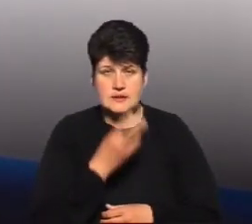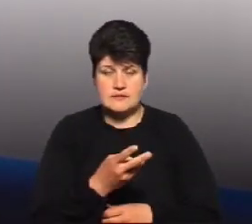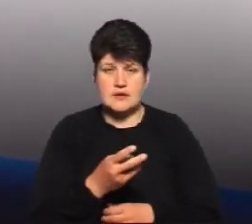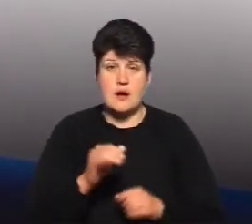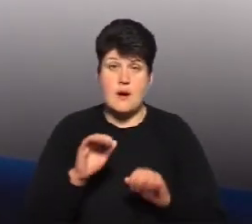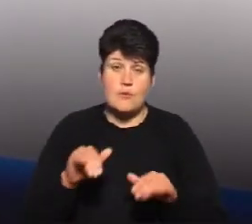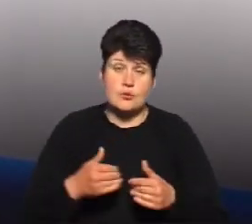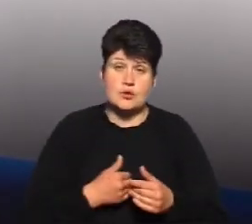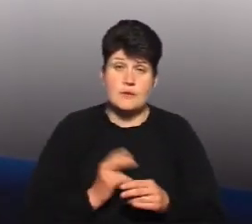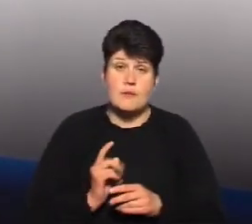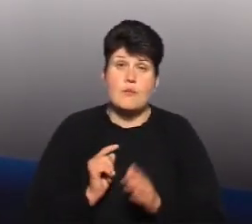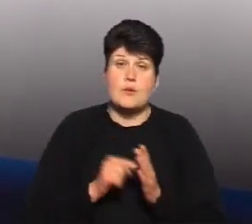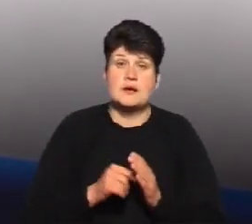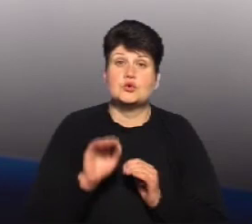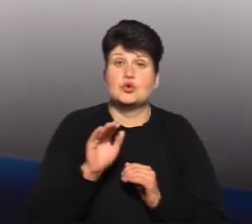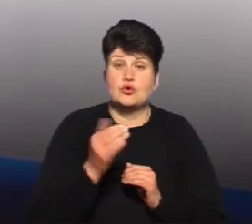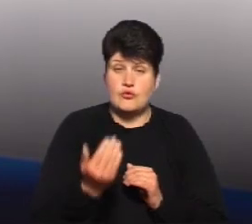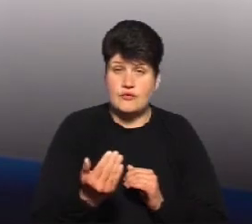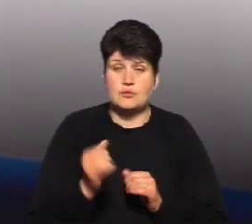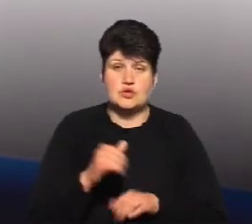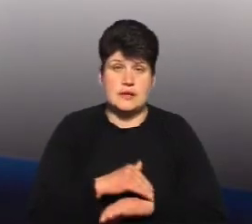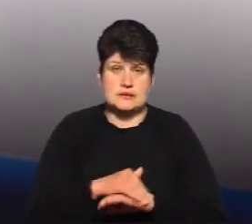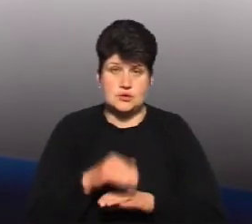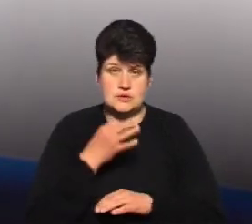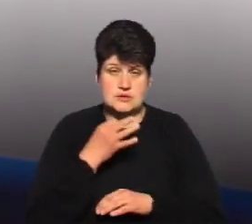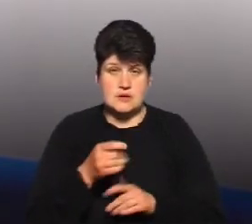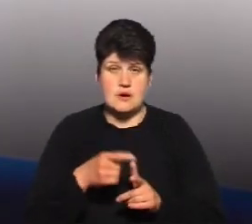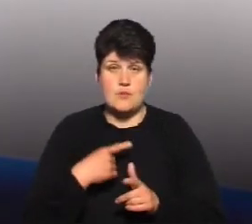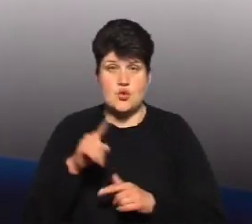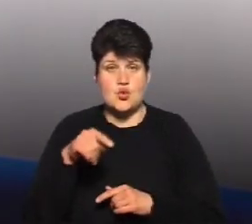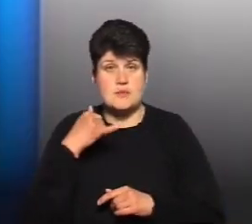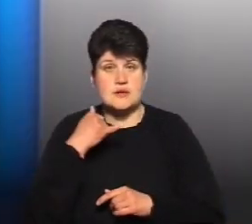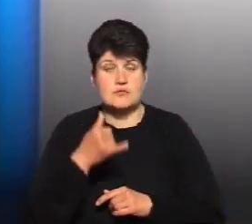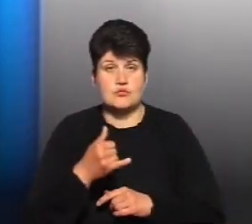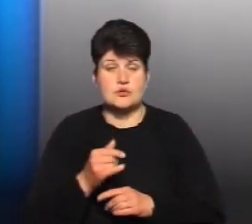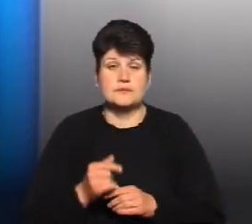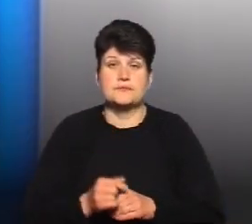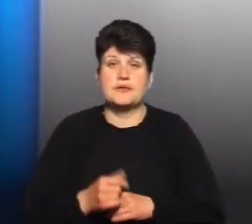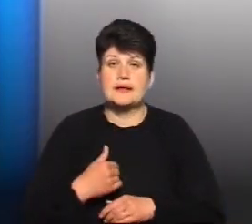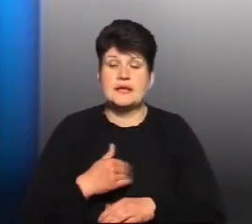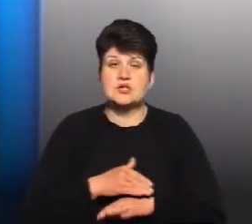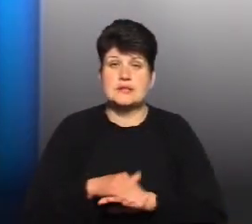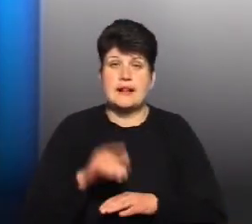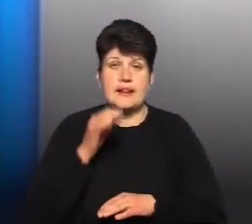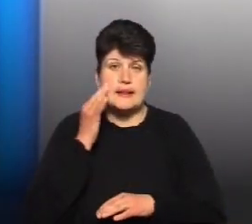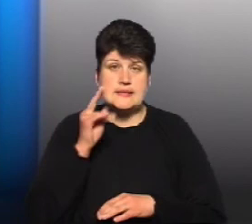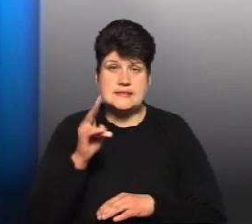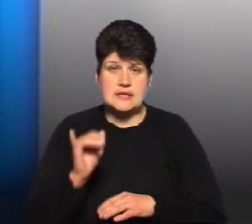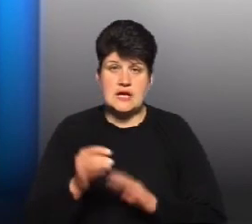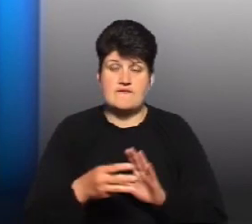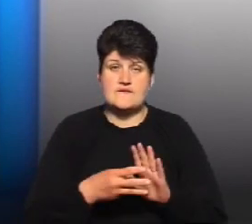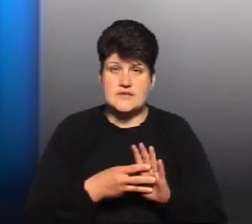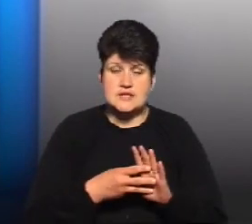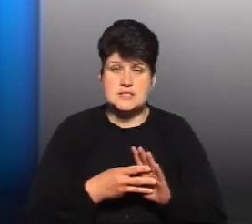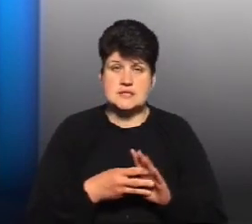би до вас потрапити, можливо, адресу нам скажете або от номер телефону, як до вас можна прийти? Наша адреса Лисенка, 8, і контактні